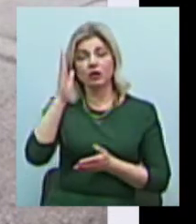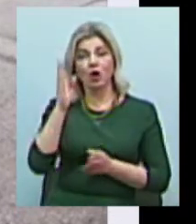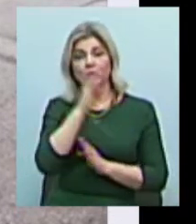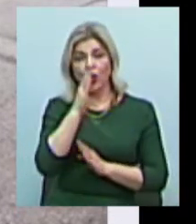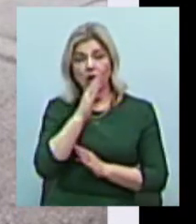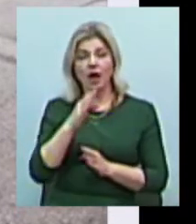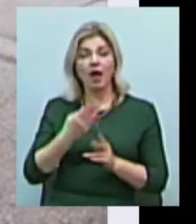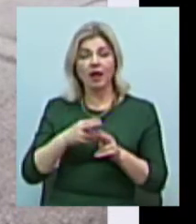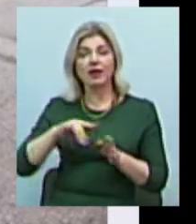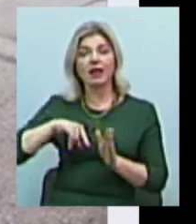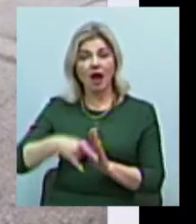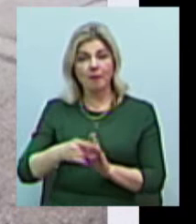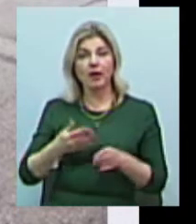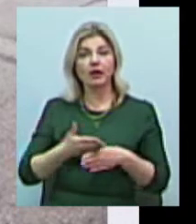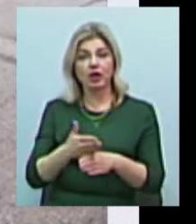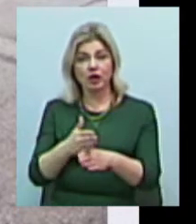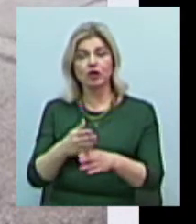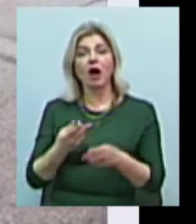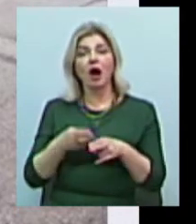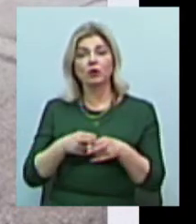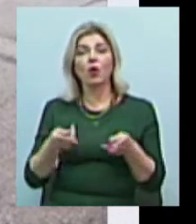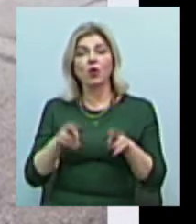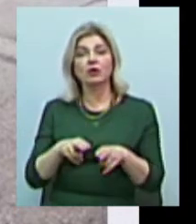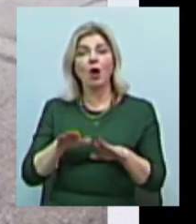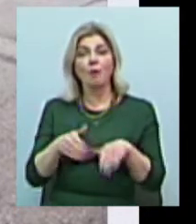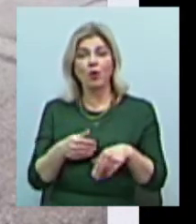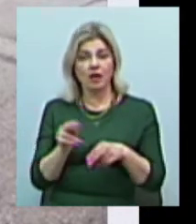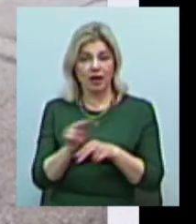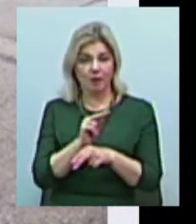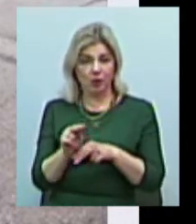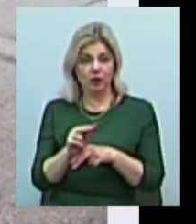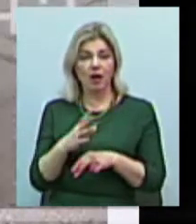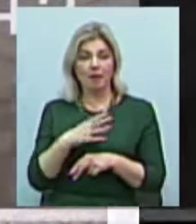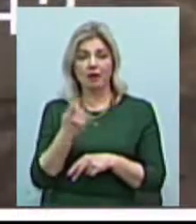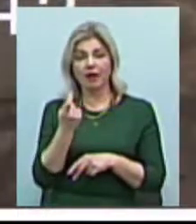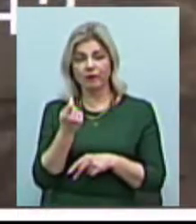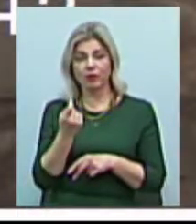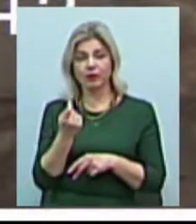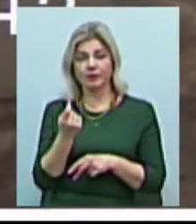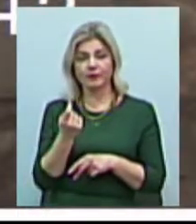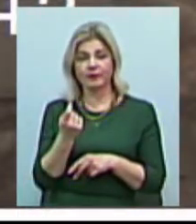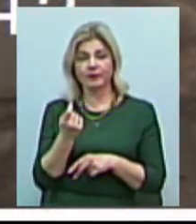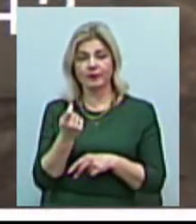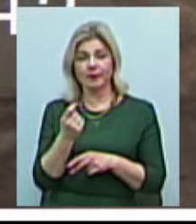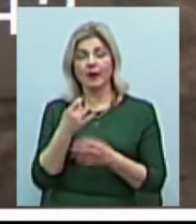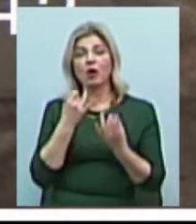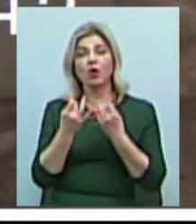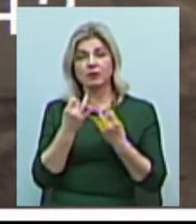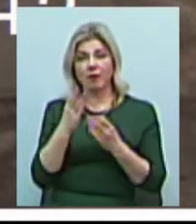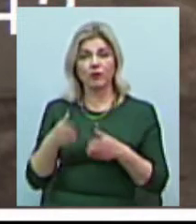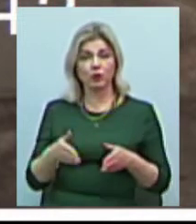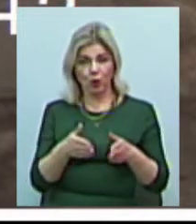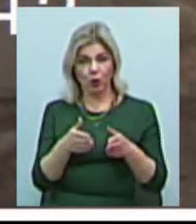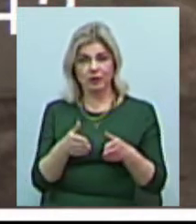тріщин, які залишаються між відремонтованими картами. У нас невелика була з цього приводу розмова в дорозі, ви зараз